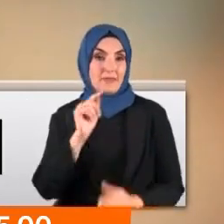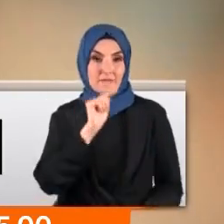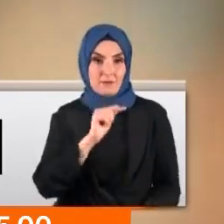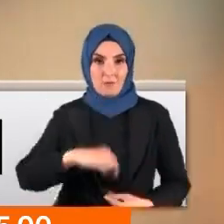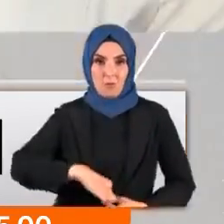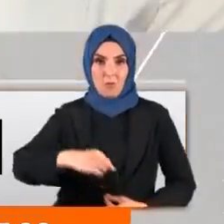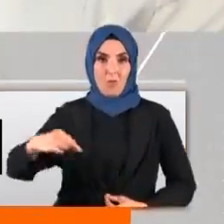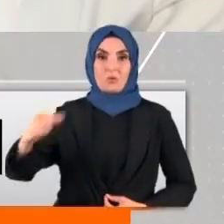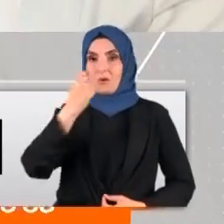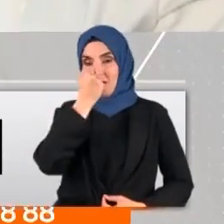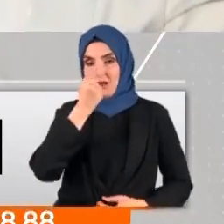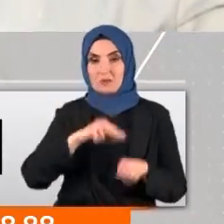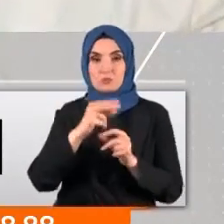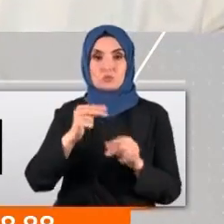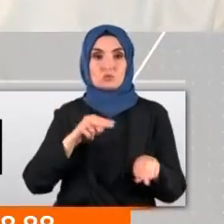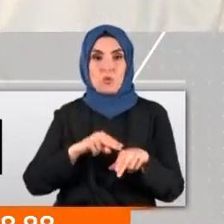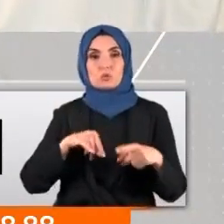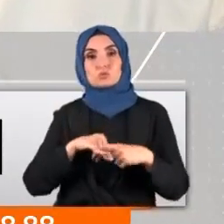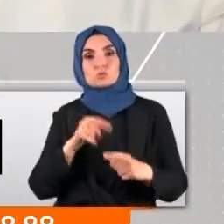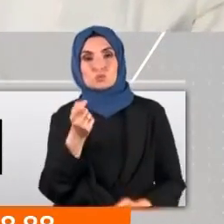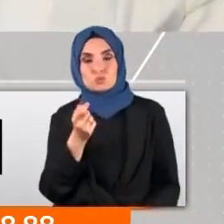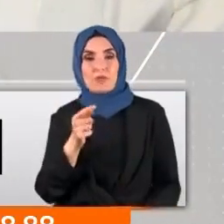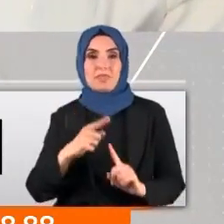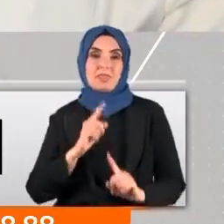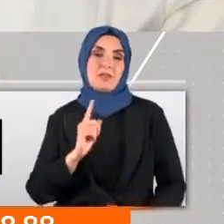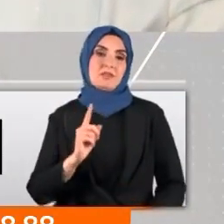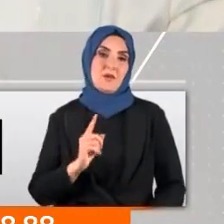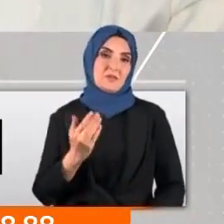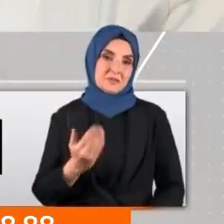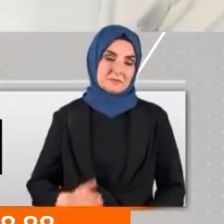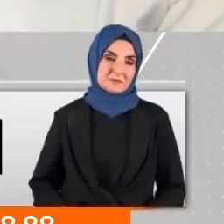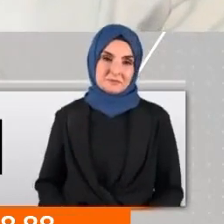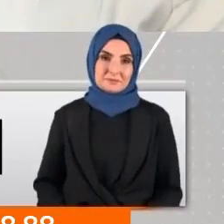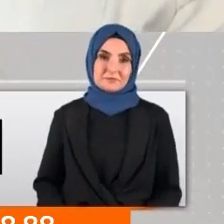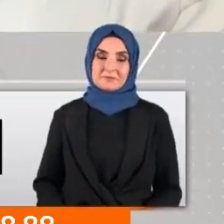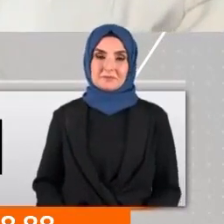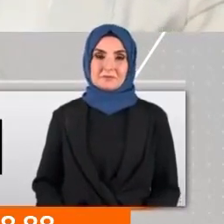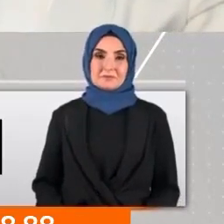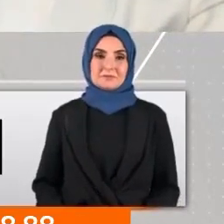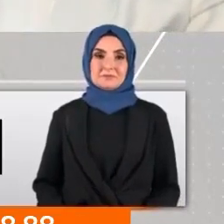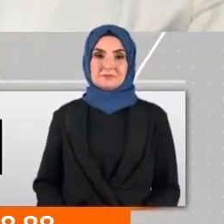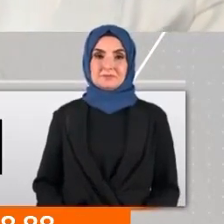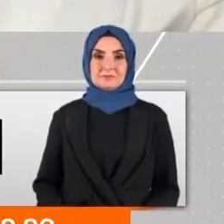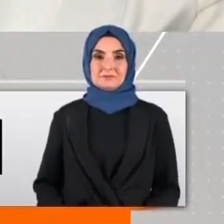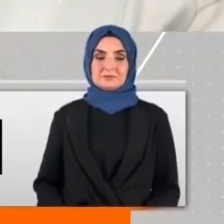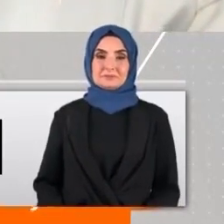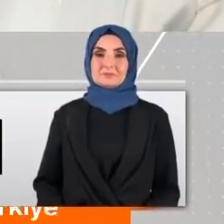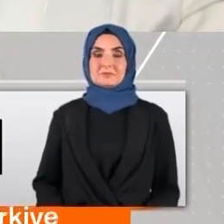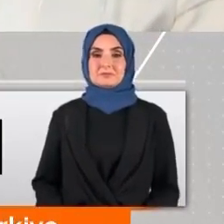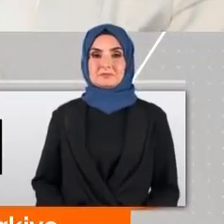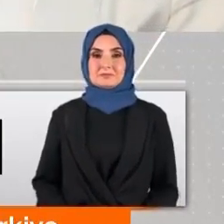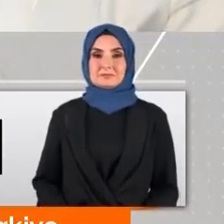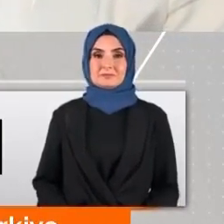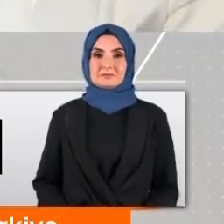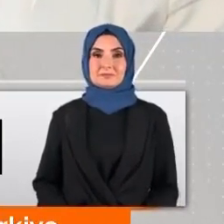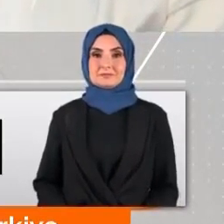hücre tedavisi. Alternatif bir tedavi olarak görülen kök hücre tedavisini biz de aileyle görüşerek teklif ettik ve ailenin de